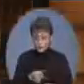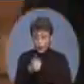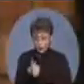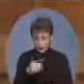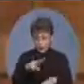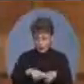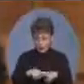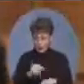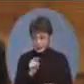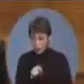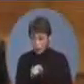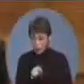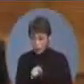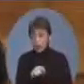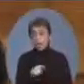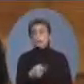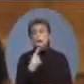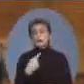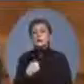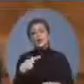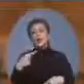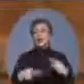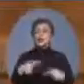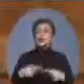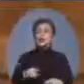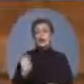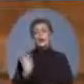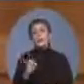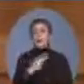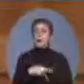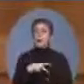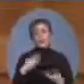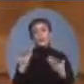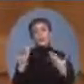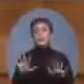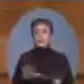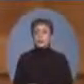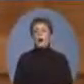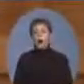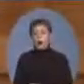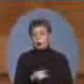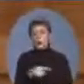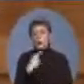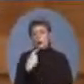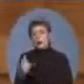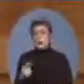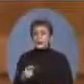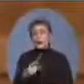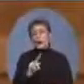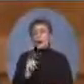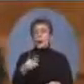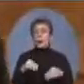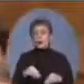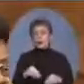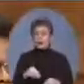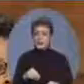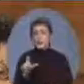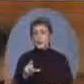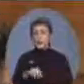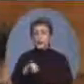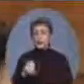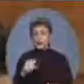juste là, disait que les chicanes fédérales provinciales étaient terminées. Allez dire ça au premier ministre du Québec, Jean Charest,